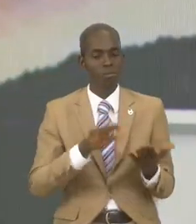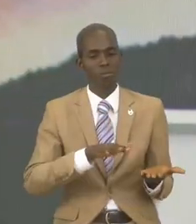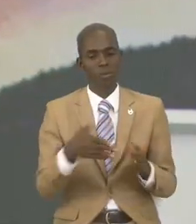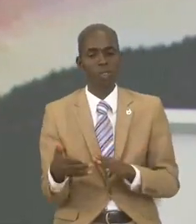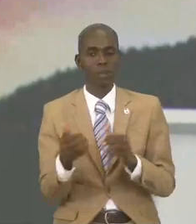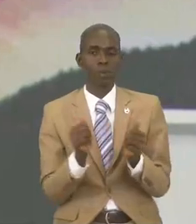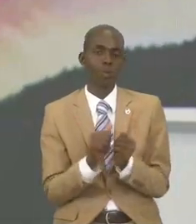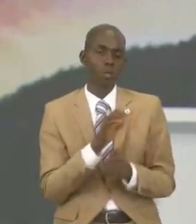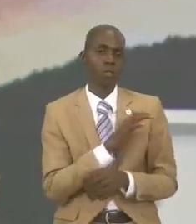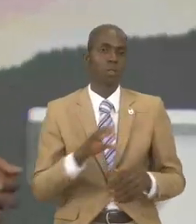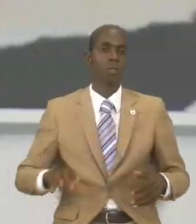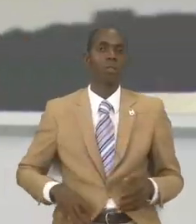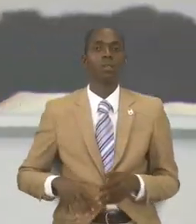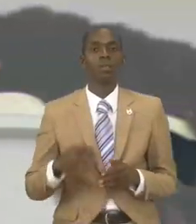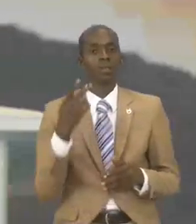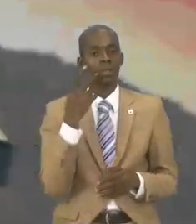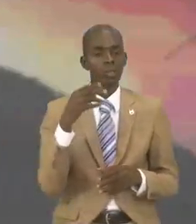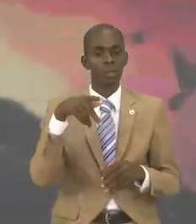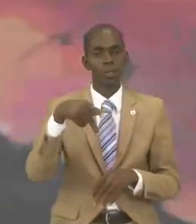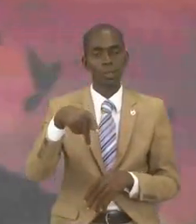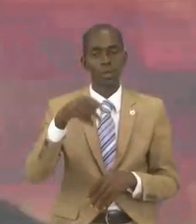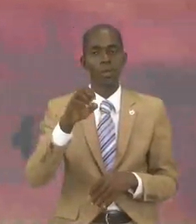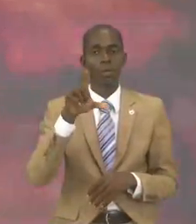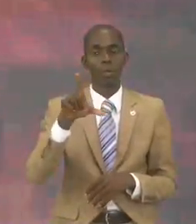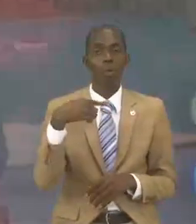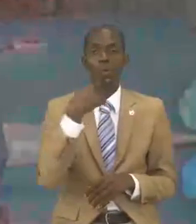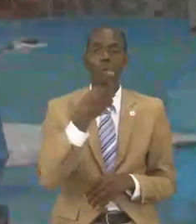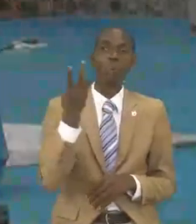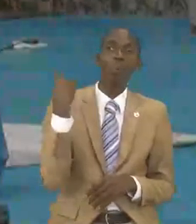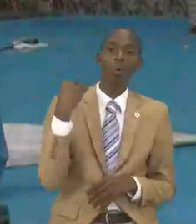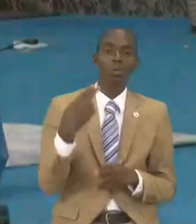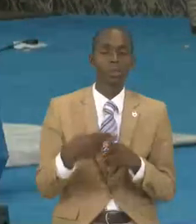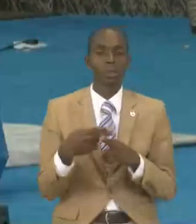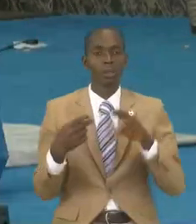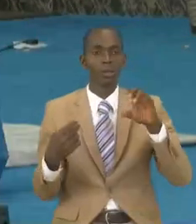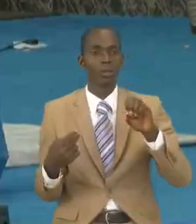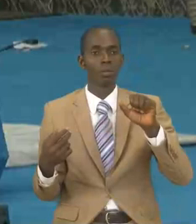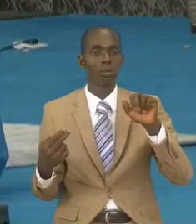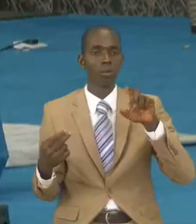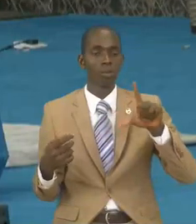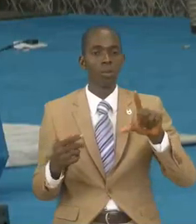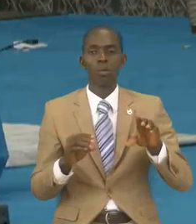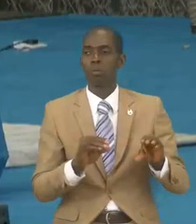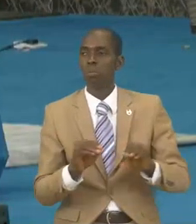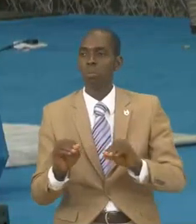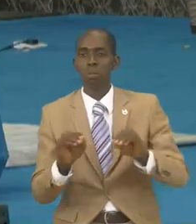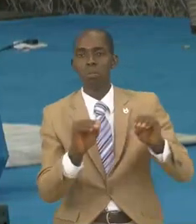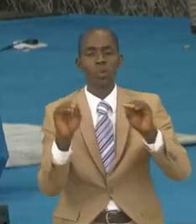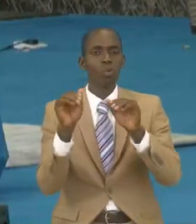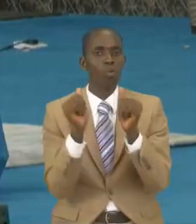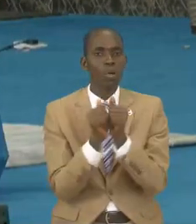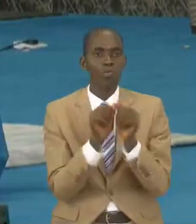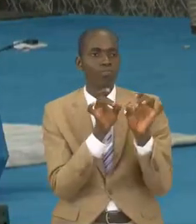crucifié avec Christ. Regardez Paul qui était Saul avant. Il allait partout avec la haine,